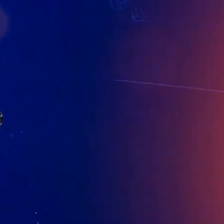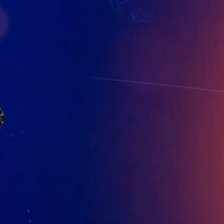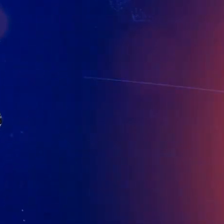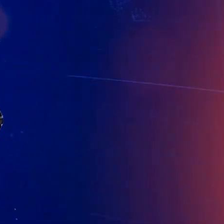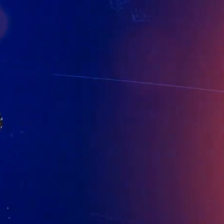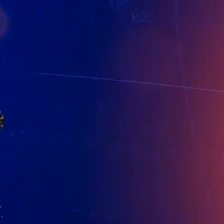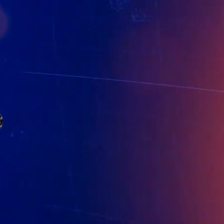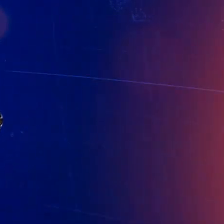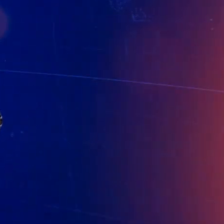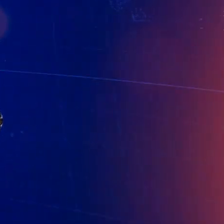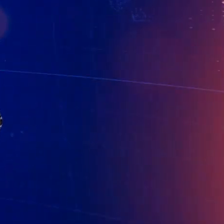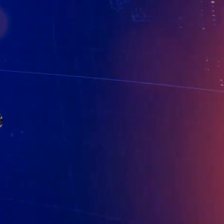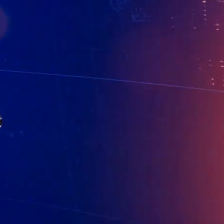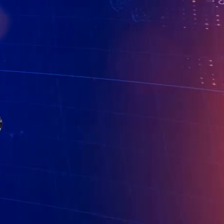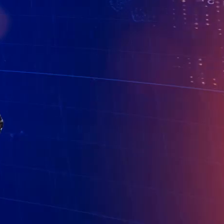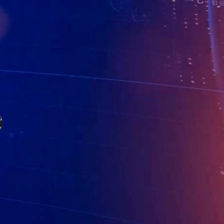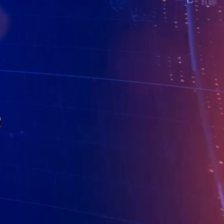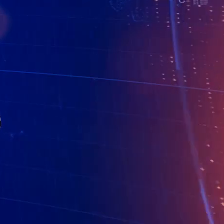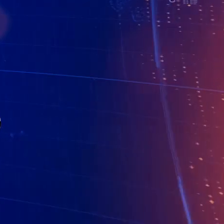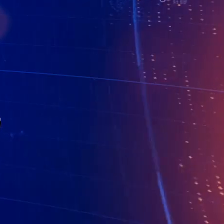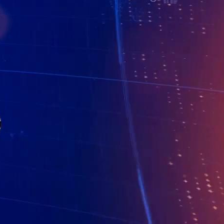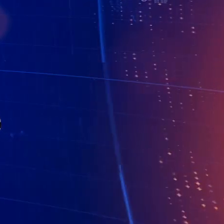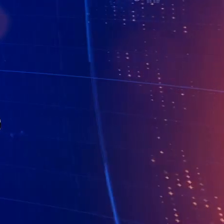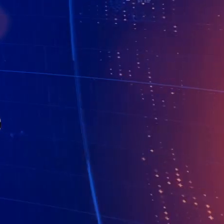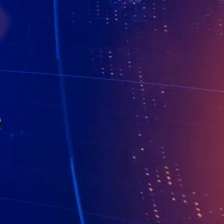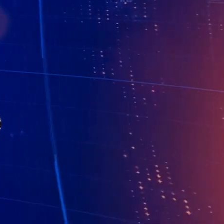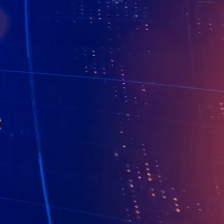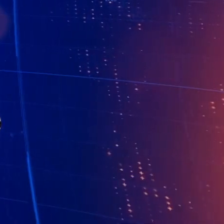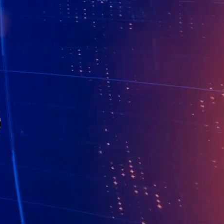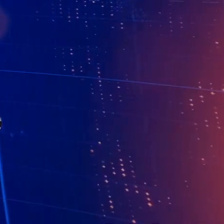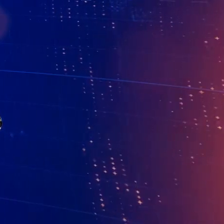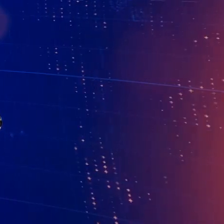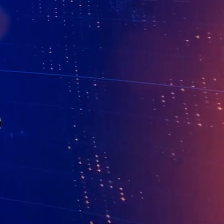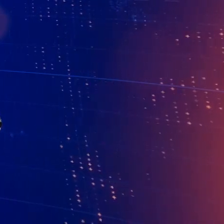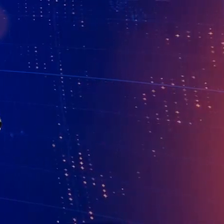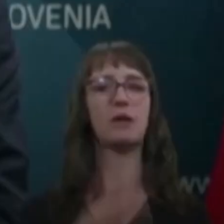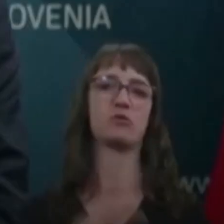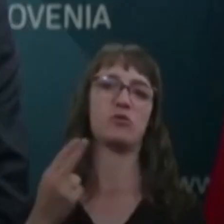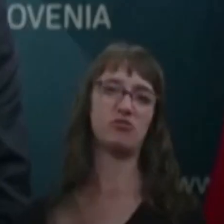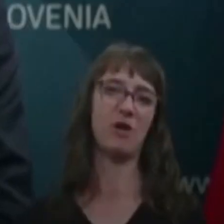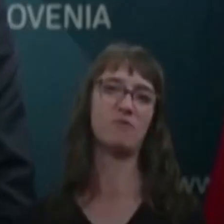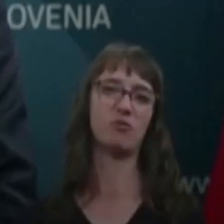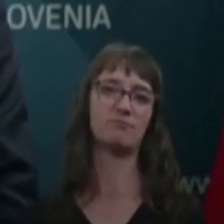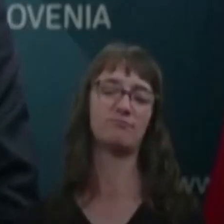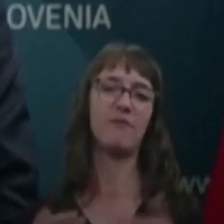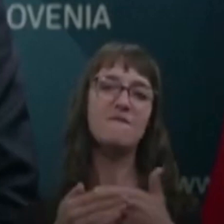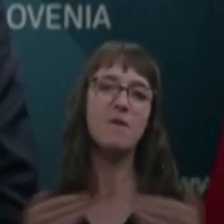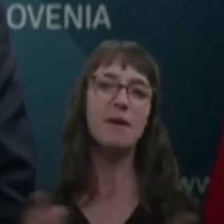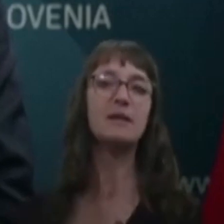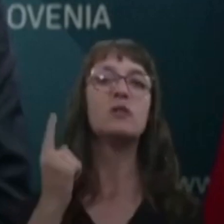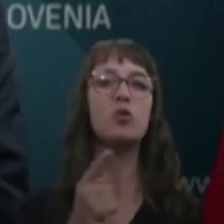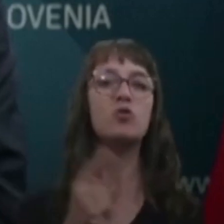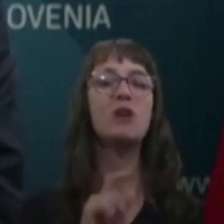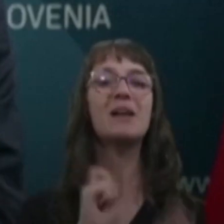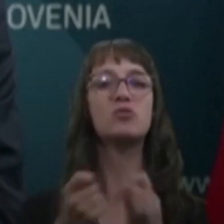സ്ലൊവേനിയയും. സ്ലൊവേനിയൻ ഗവൺമെന്റ് ഫലസ്തീന് അംഗീകാരം നൽകി. ഇനി ഇതിന് പാർലമെന്റ് അനുമതി കൂടി നൽകണം. പ്രധാനമന്ത്രി റോബർട്ട്